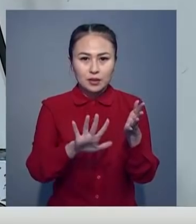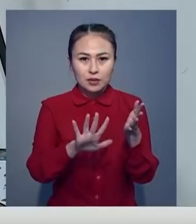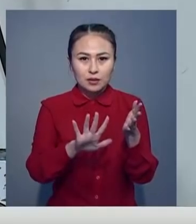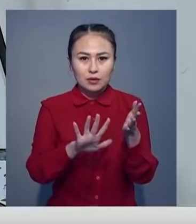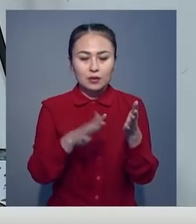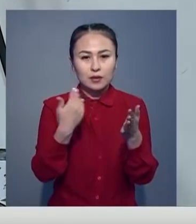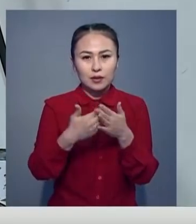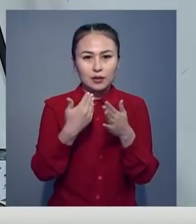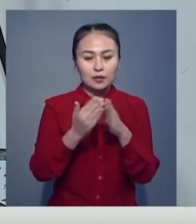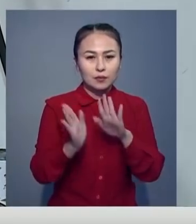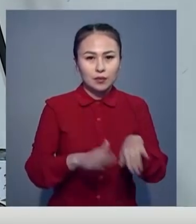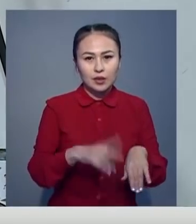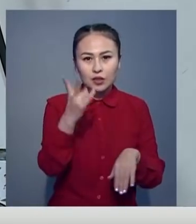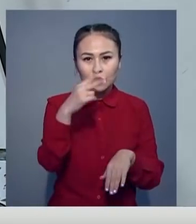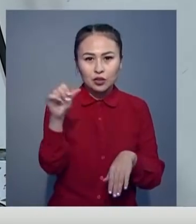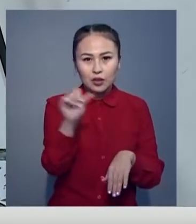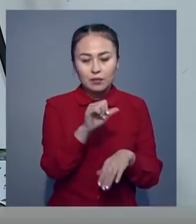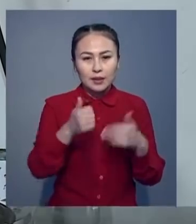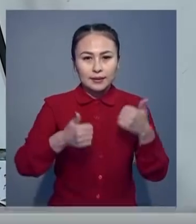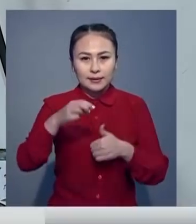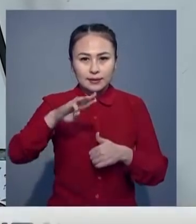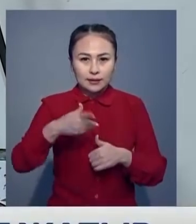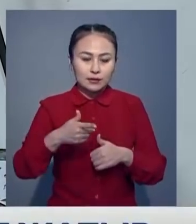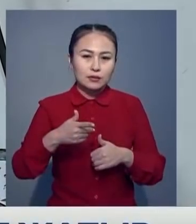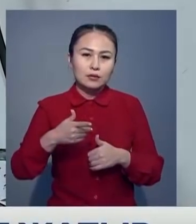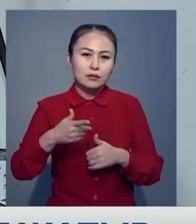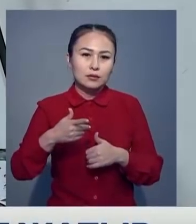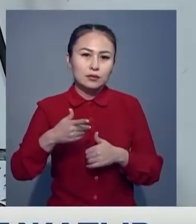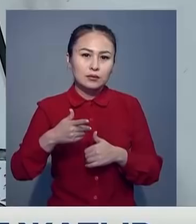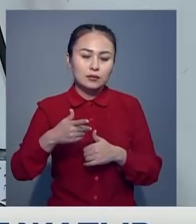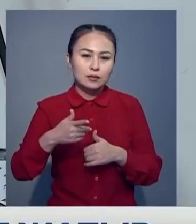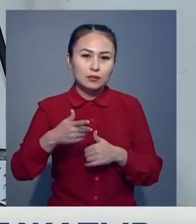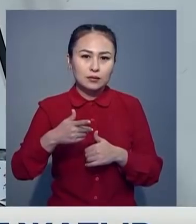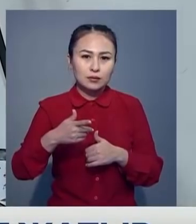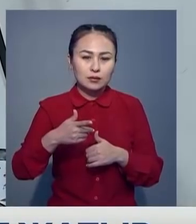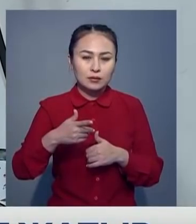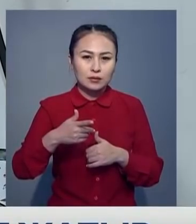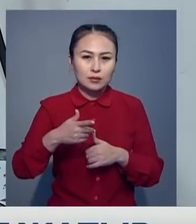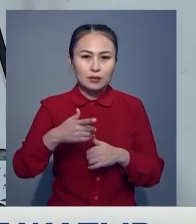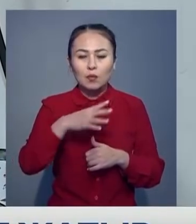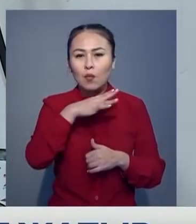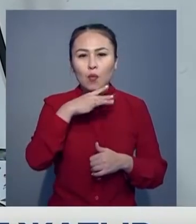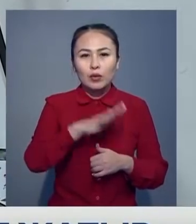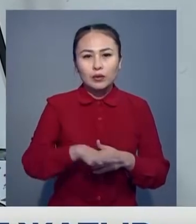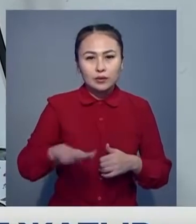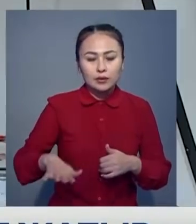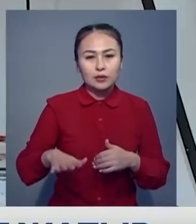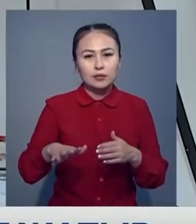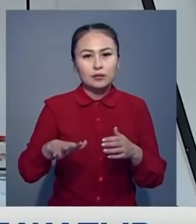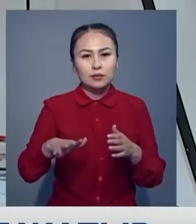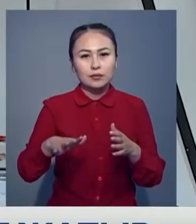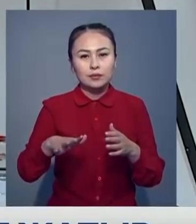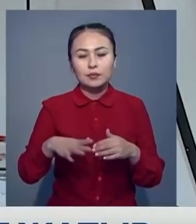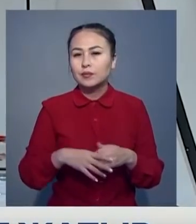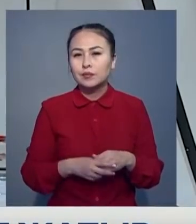Ол, мысалы, бұрынғы 2,5 мың теңгемен салыстырғанда әлде қайда төмен бағада. Біз сияқты, мысалы, көп балаларға ол тиімді.